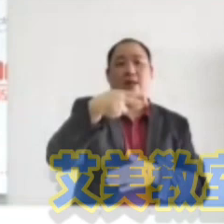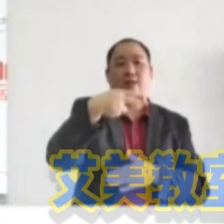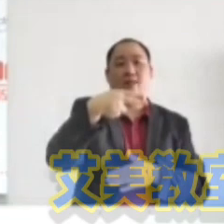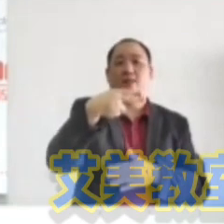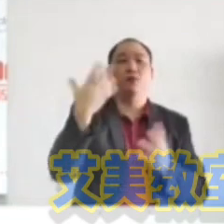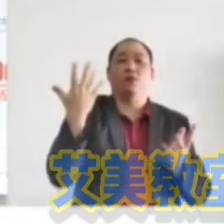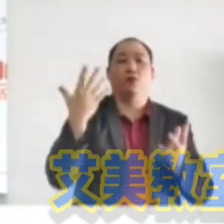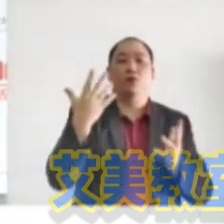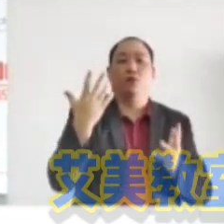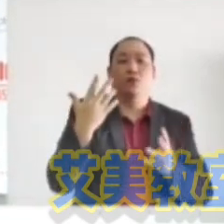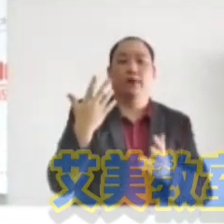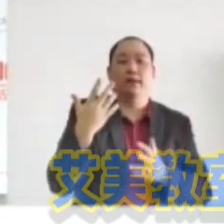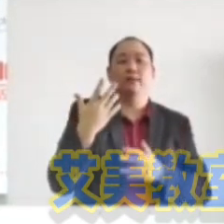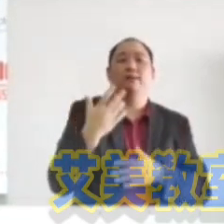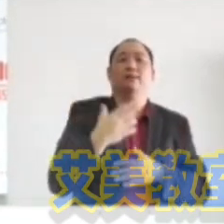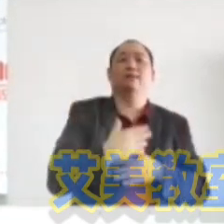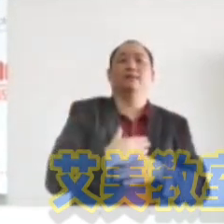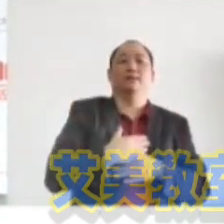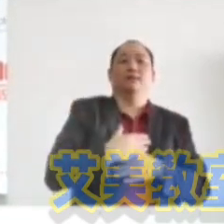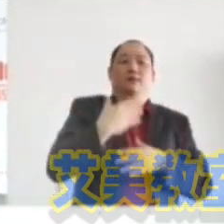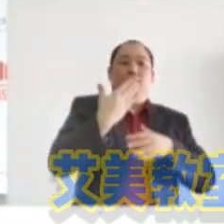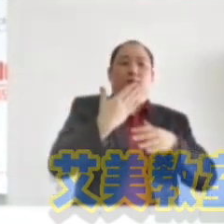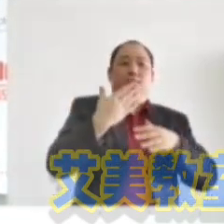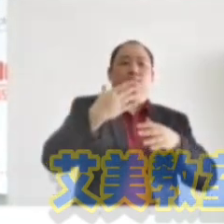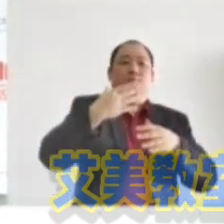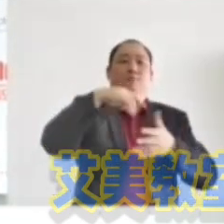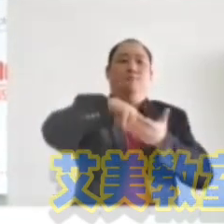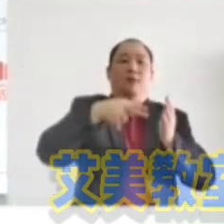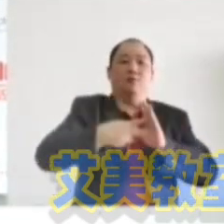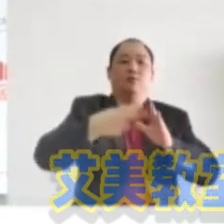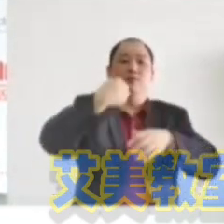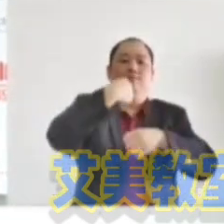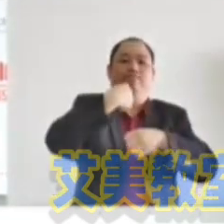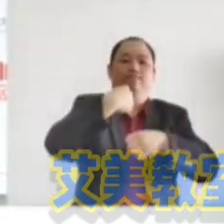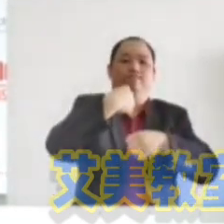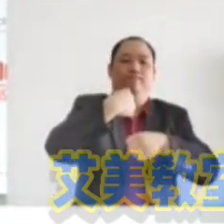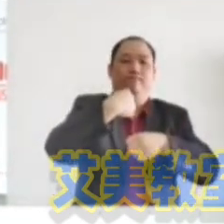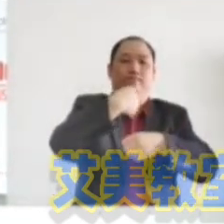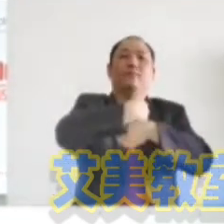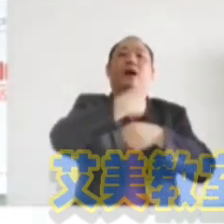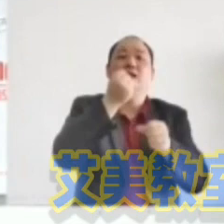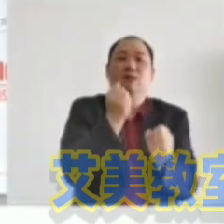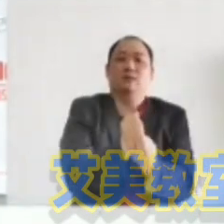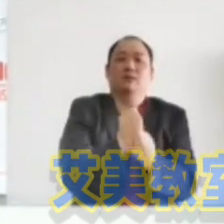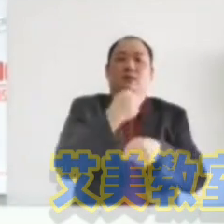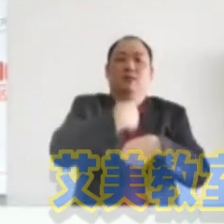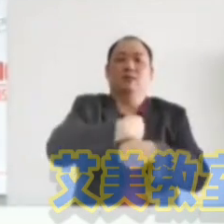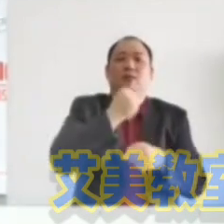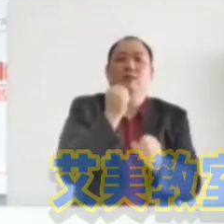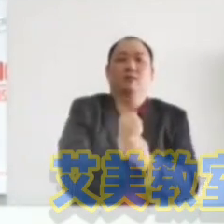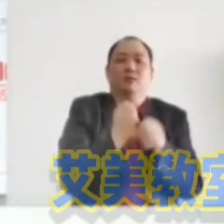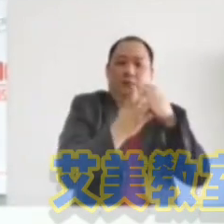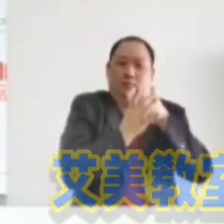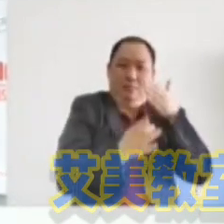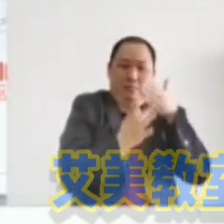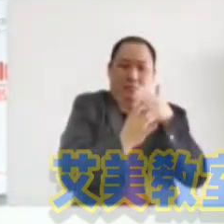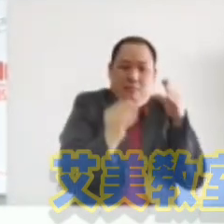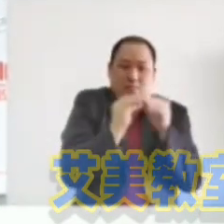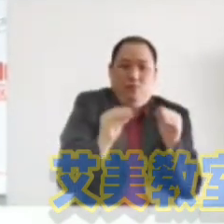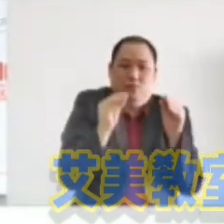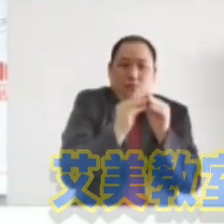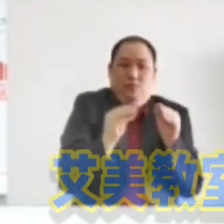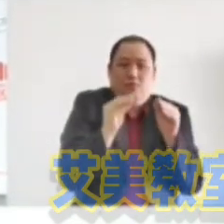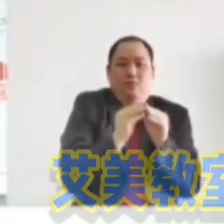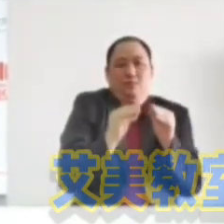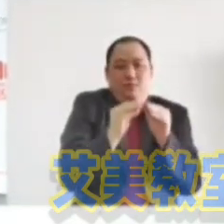气。那接下来的 H 呢，就是 hematopoiesis， 造血功能。造血功能哦，我们大部